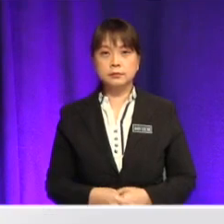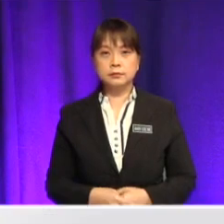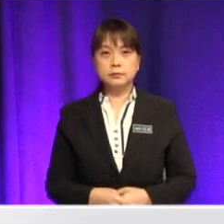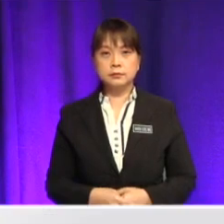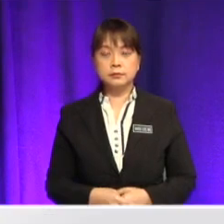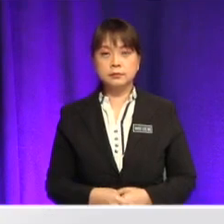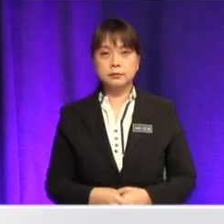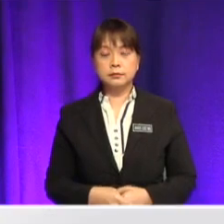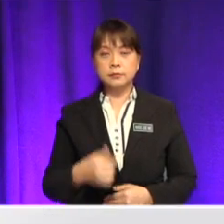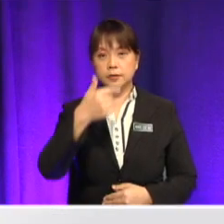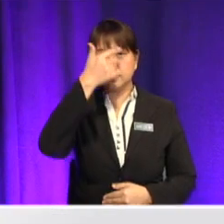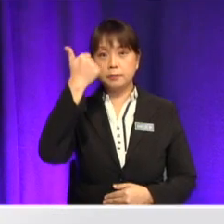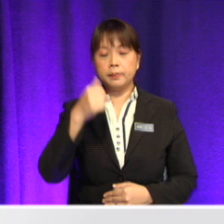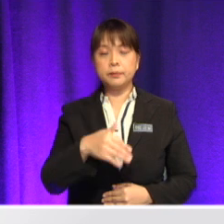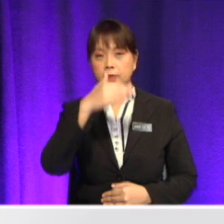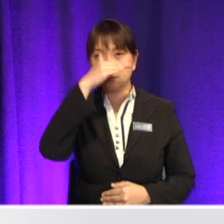adalah